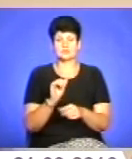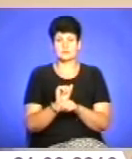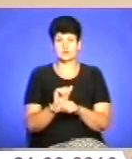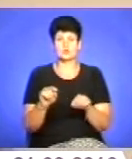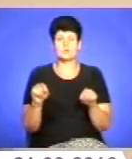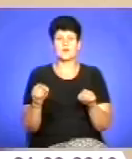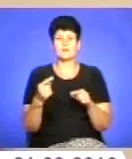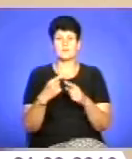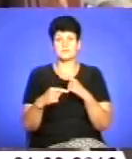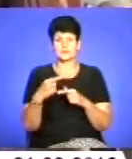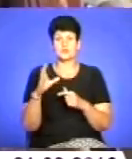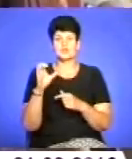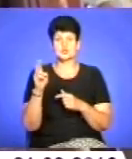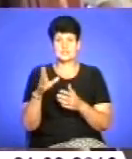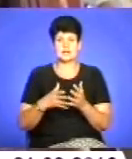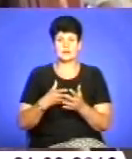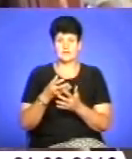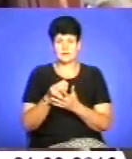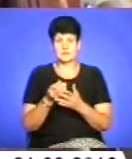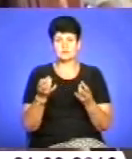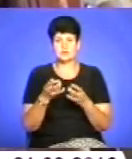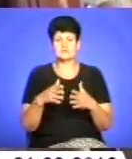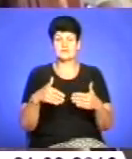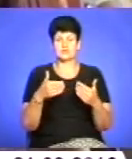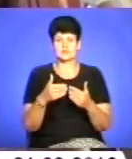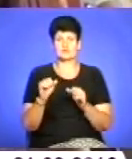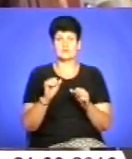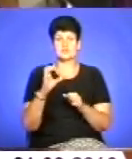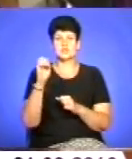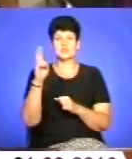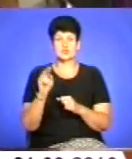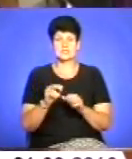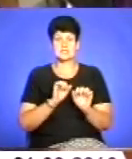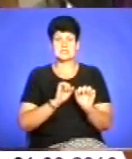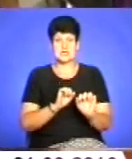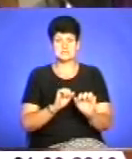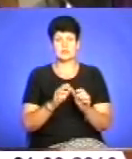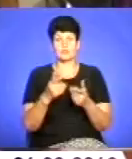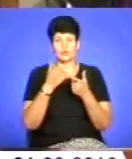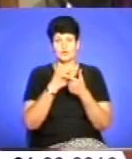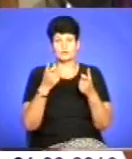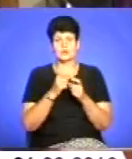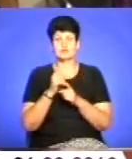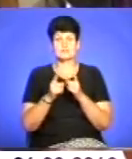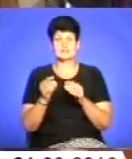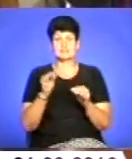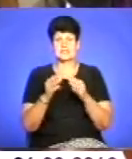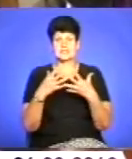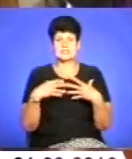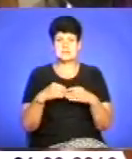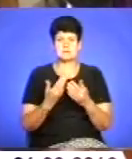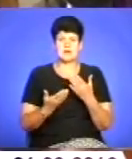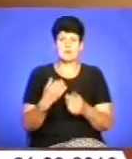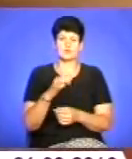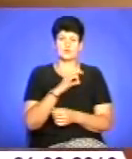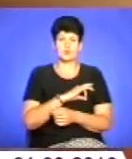відновити соціальну виплату, необхідно звернутися до управління соцзахисту і повідомити про зміни у складі сім'ї чи то у